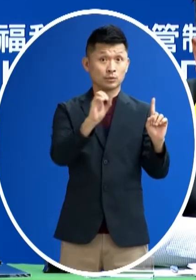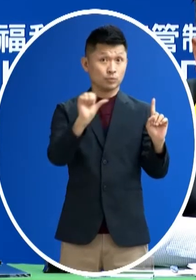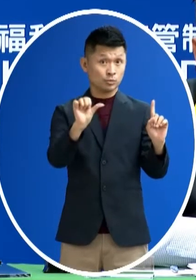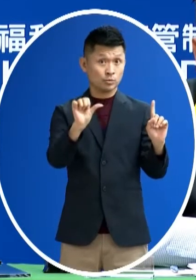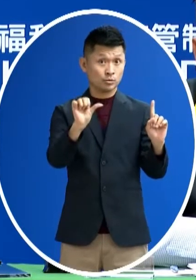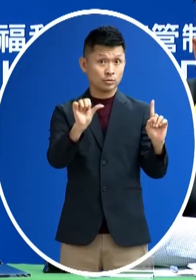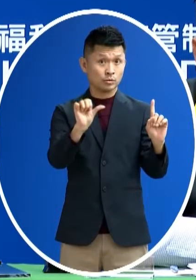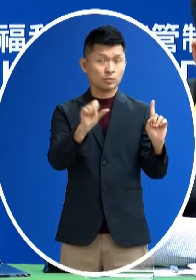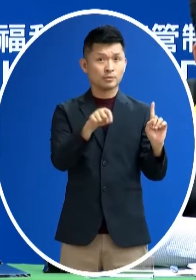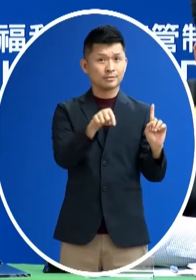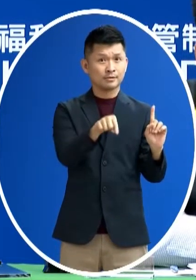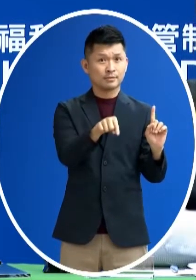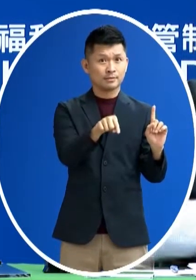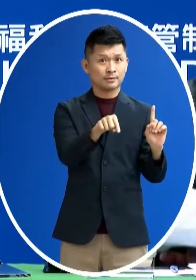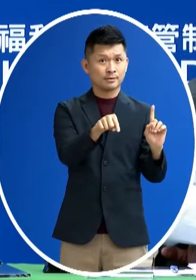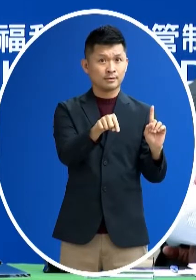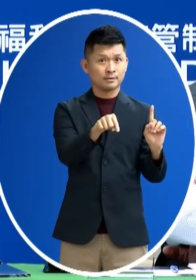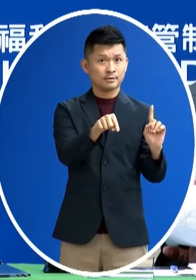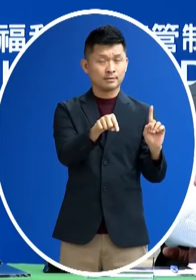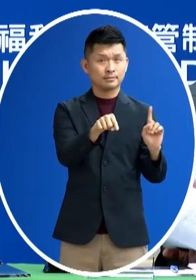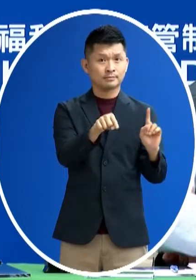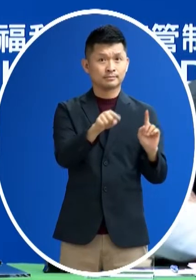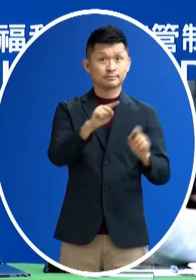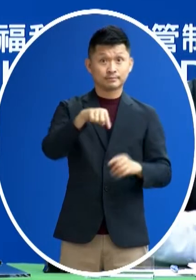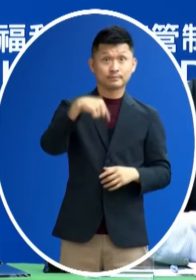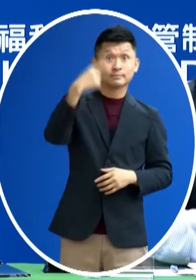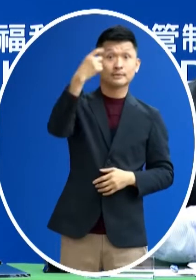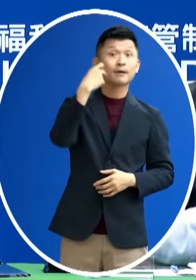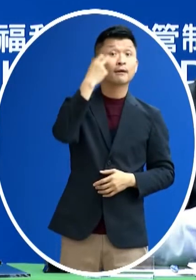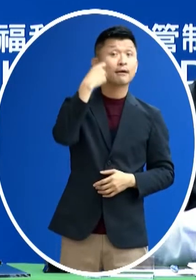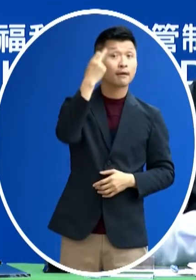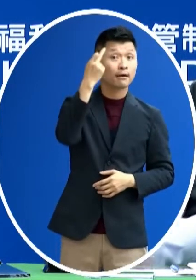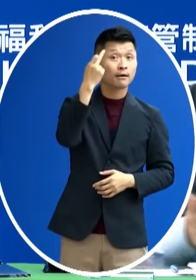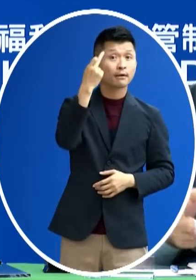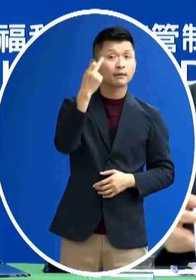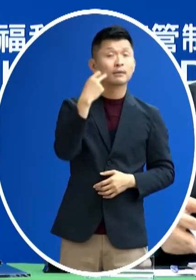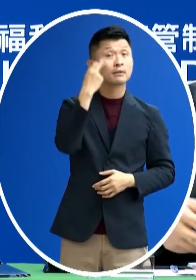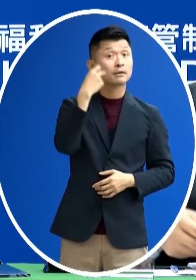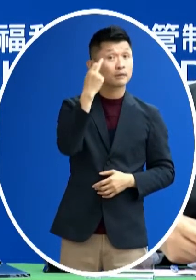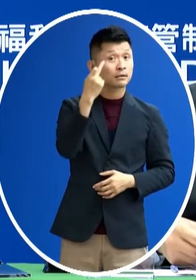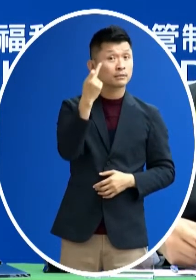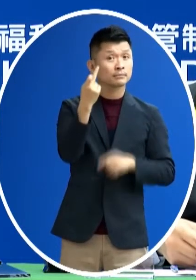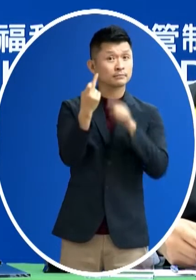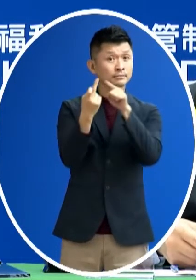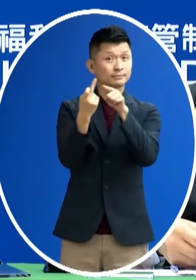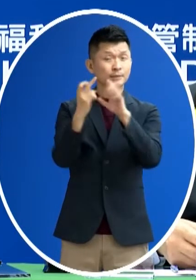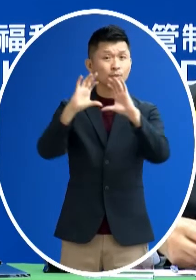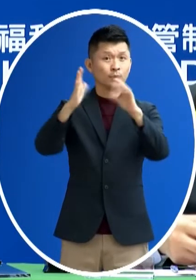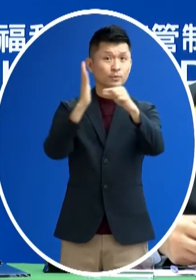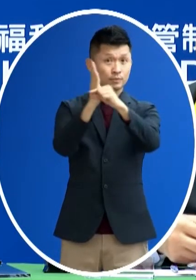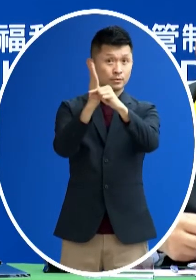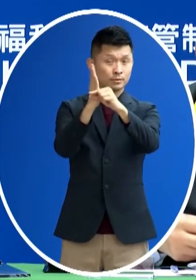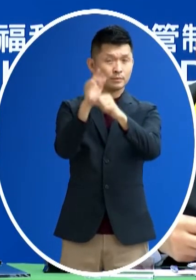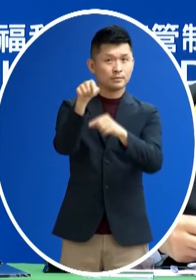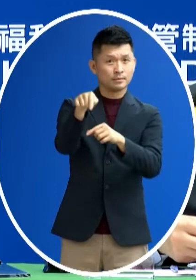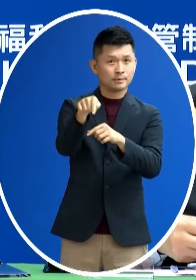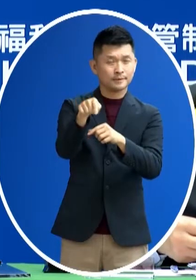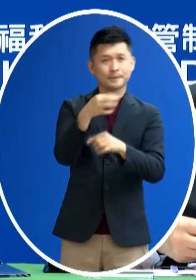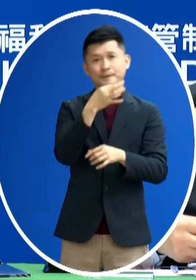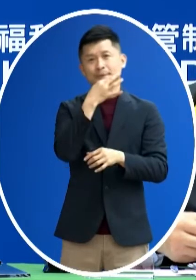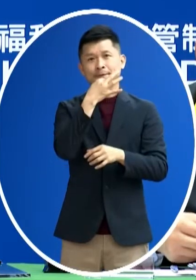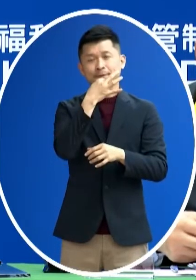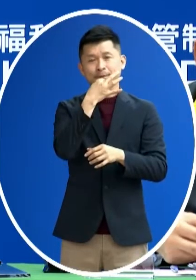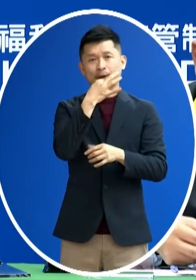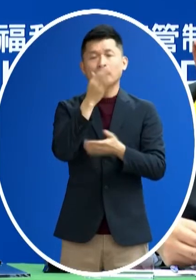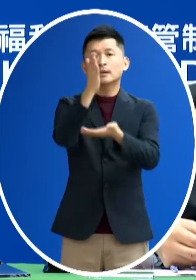们的他的在上面有一个哥哥，这里在哥哥的那个 国中里面就预防性的